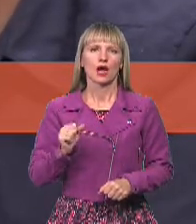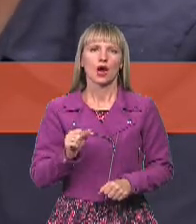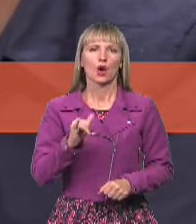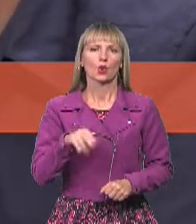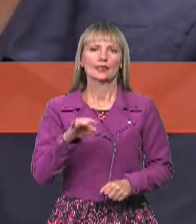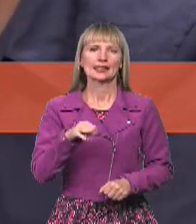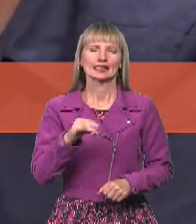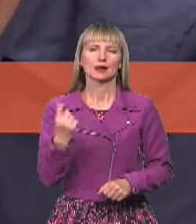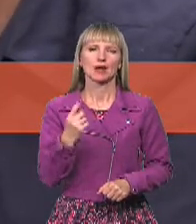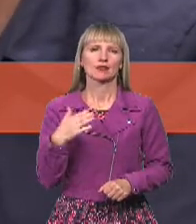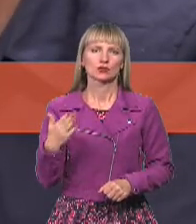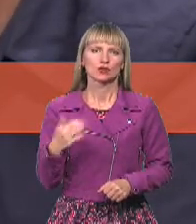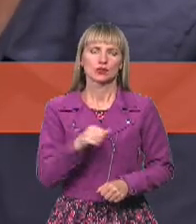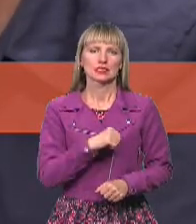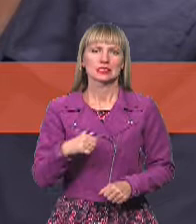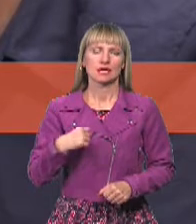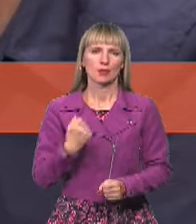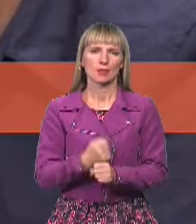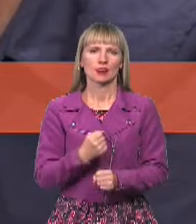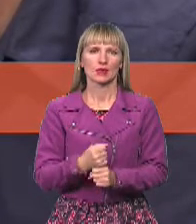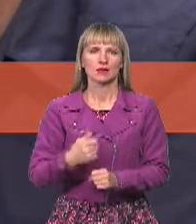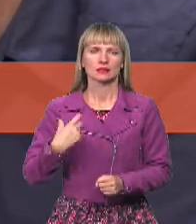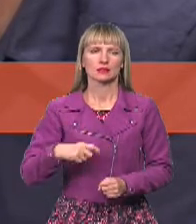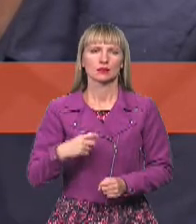сторони, коли сам суб'єкт собі зробить